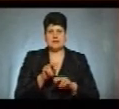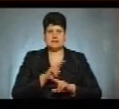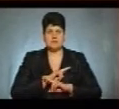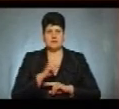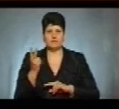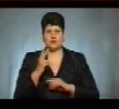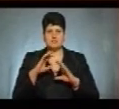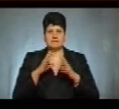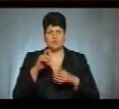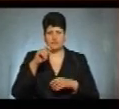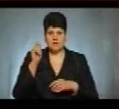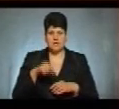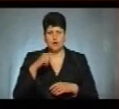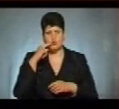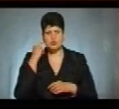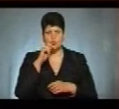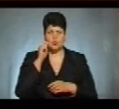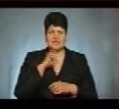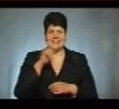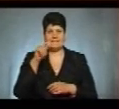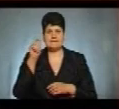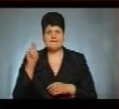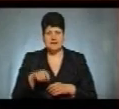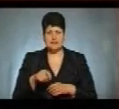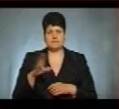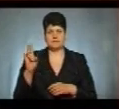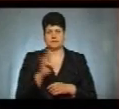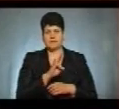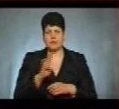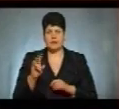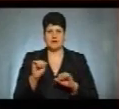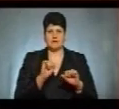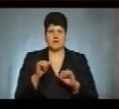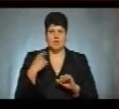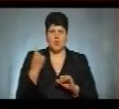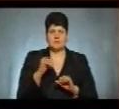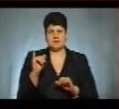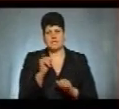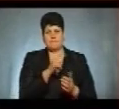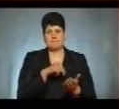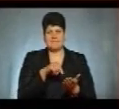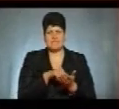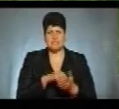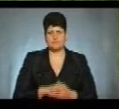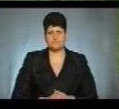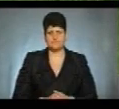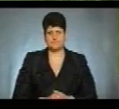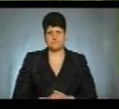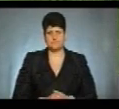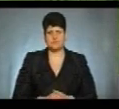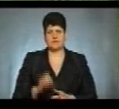Другій світовій та російсько-українських війнах, духовники, керівники області та міста.